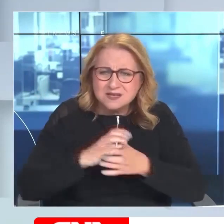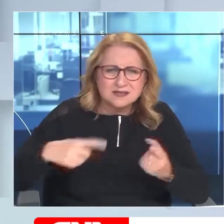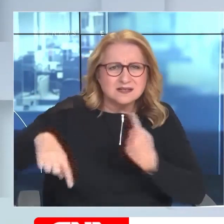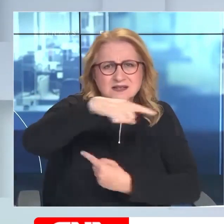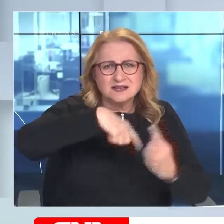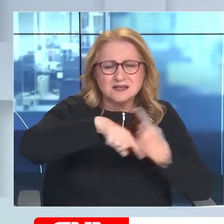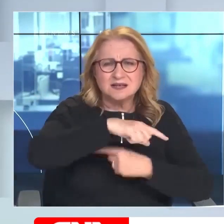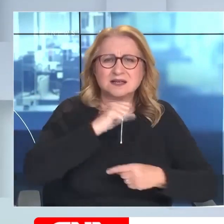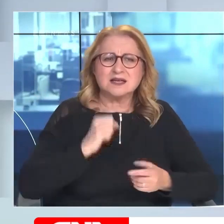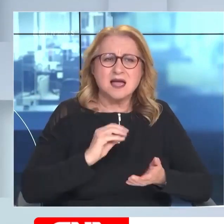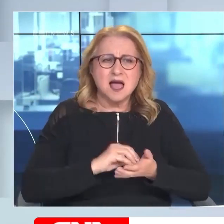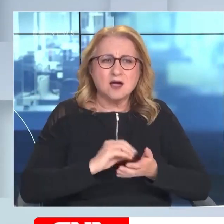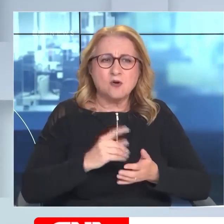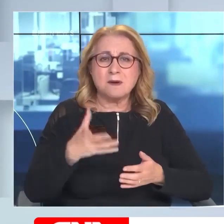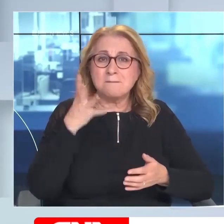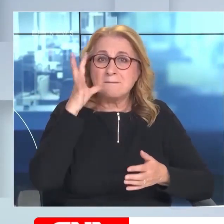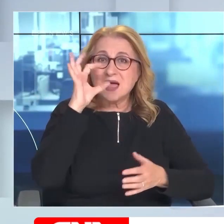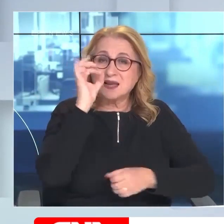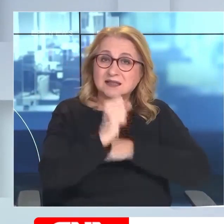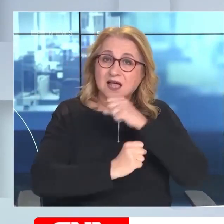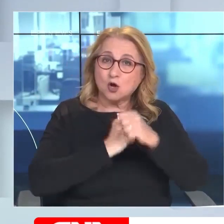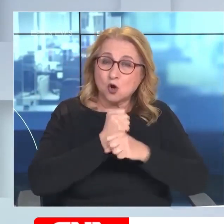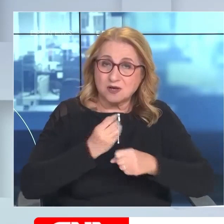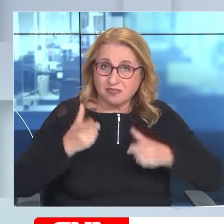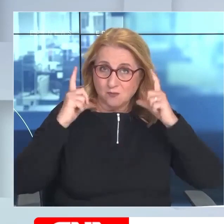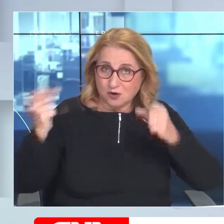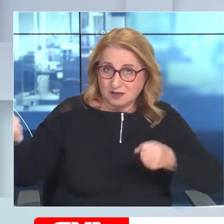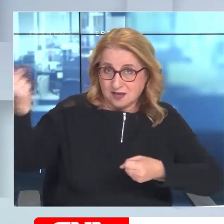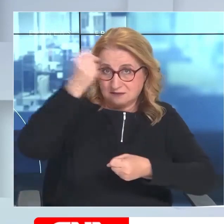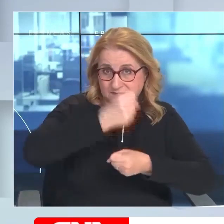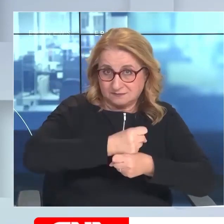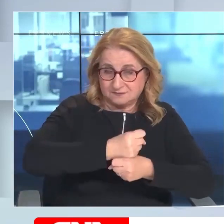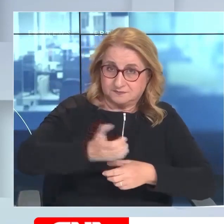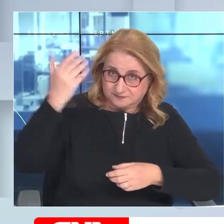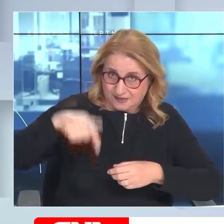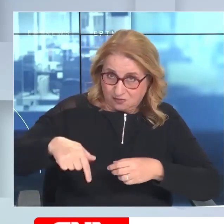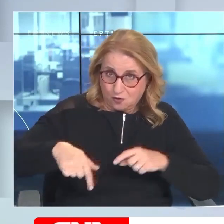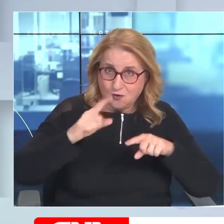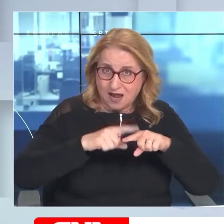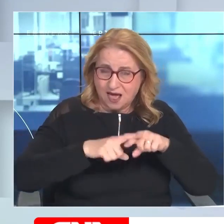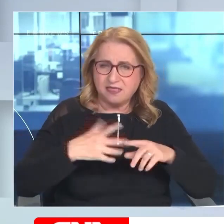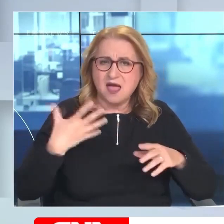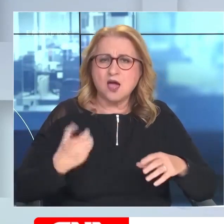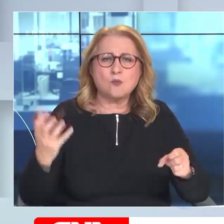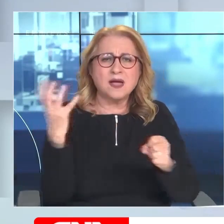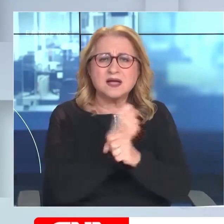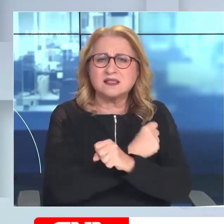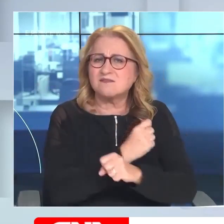της μεταπολίτευσης 50 χρόνια μετά την αποκατάσταση της δημοκρατίας, που δεν είναι άλλο από τις δίκαιες και ελεύθερες